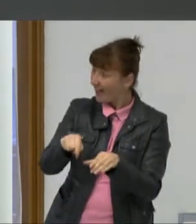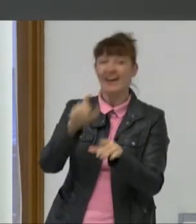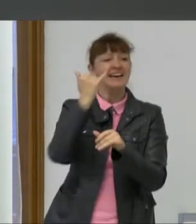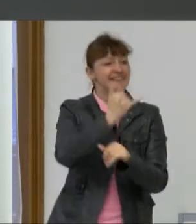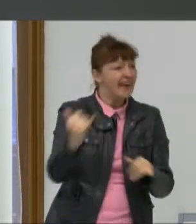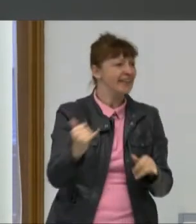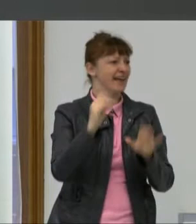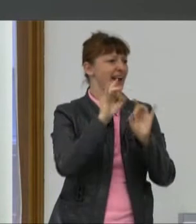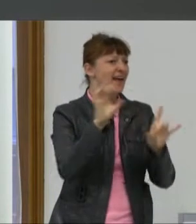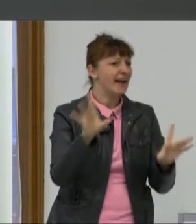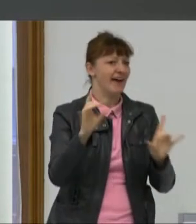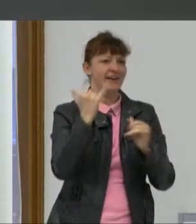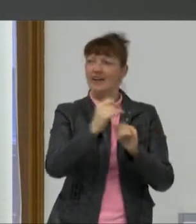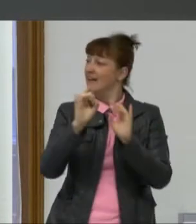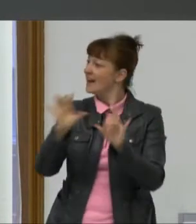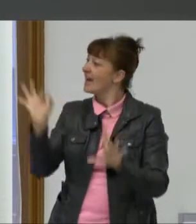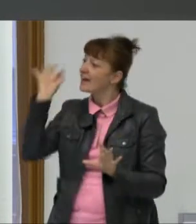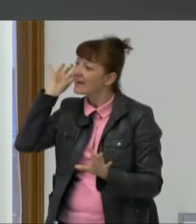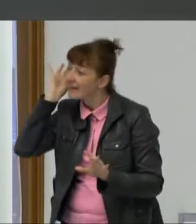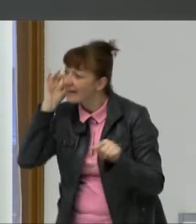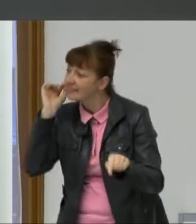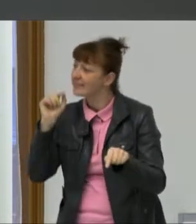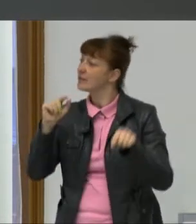jeder Lehrer, jede Lehrerin für jedes Lehramt